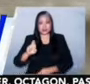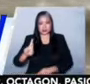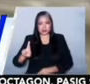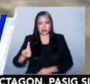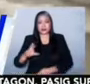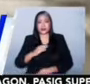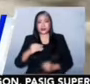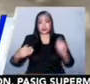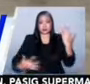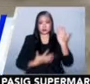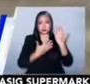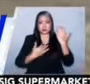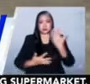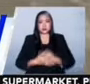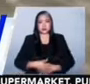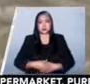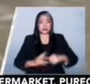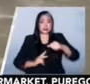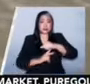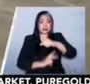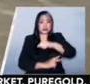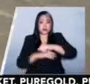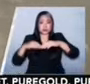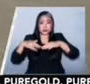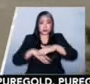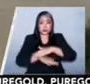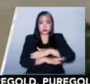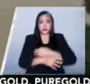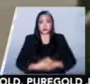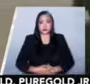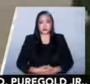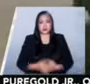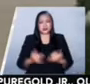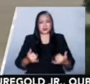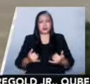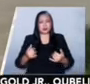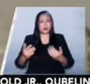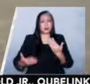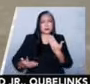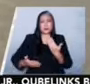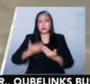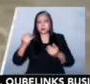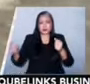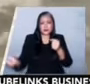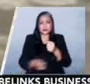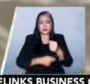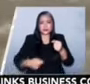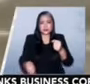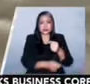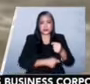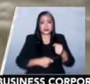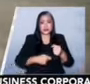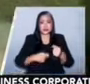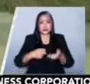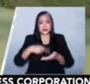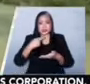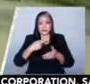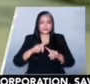dahil sa rumaragas ang baha. About to be harvested the patisana, mga ilang weeks na lang na damage pa, as in walang